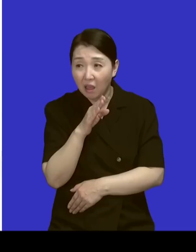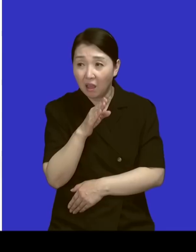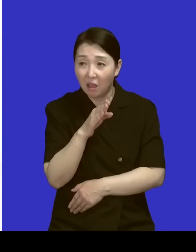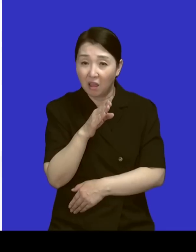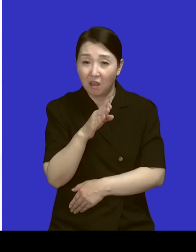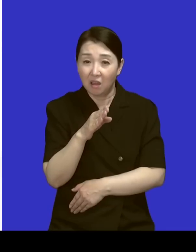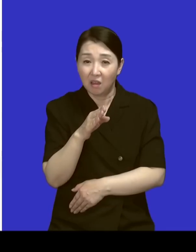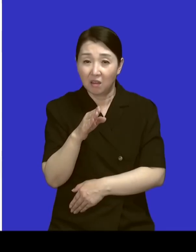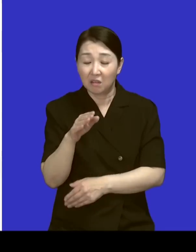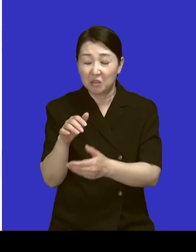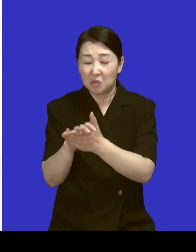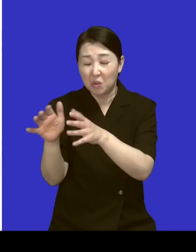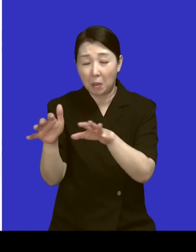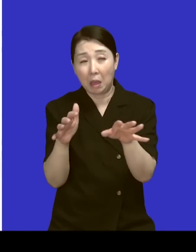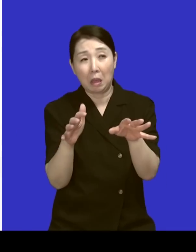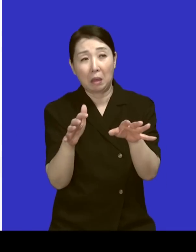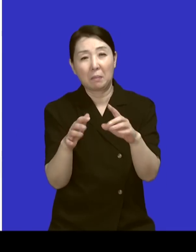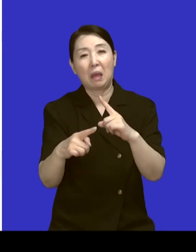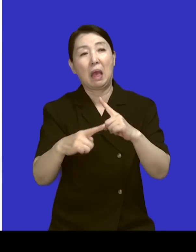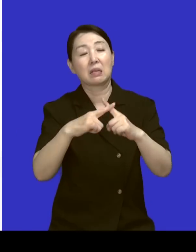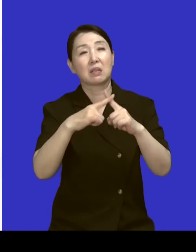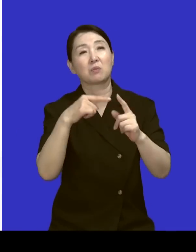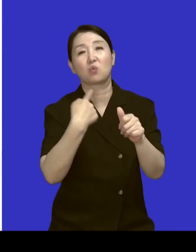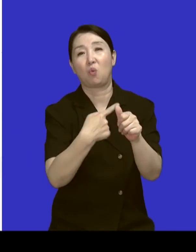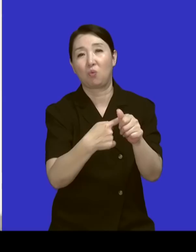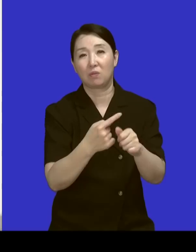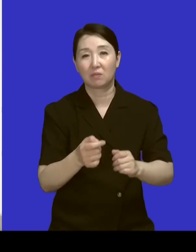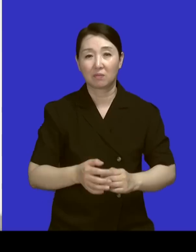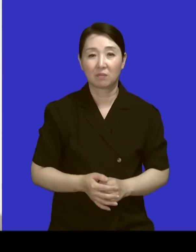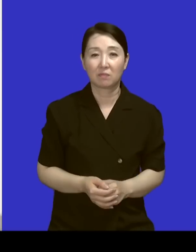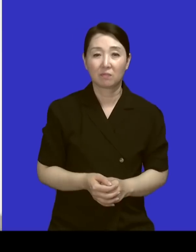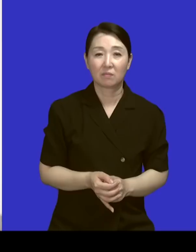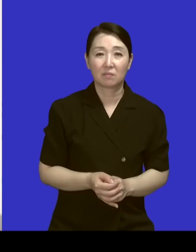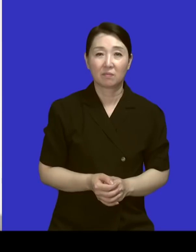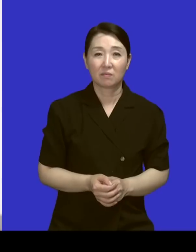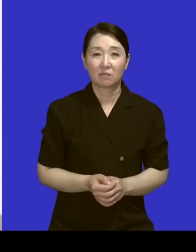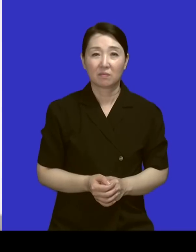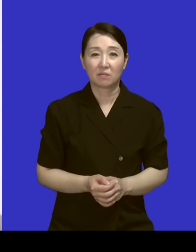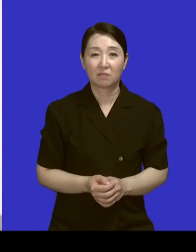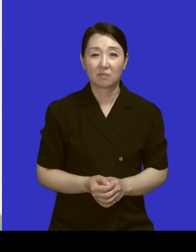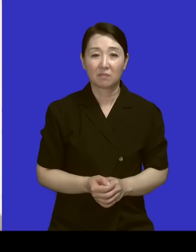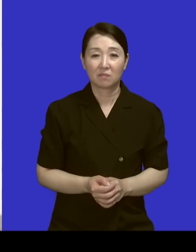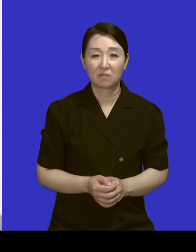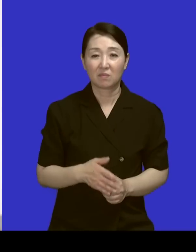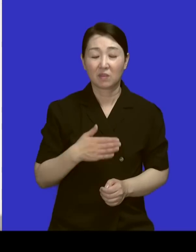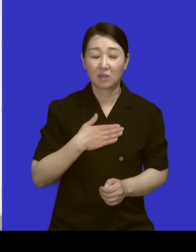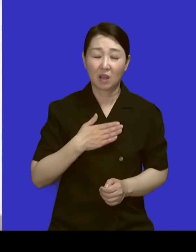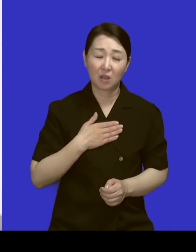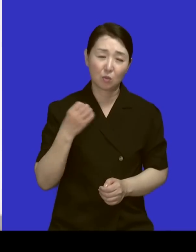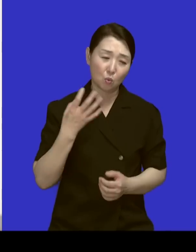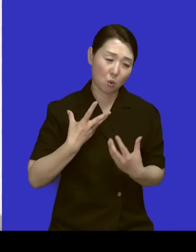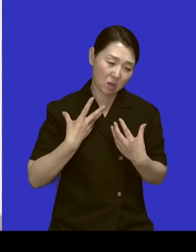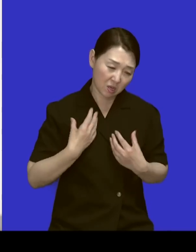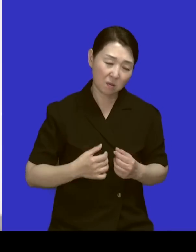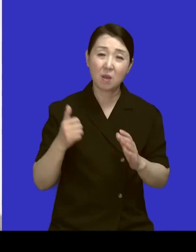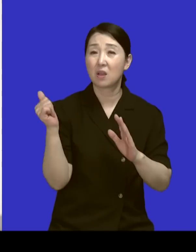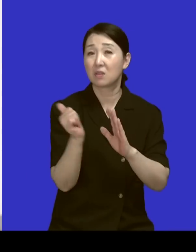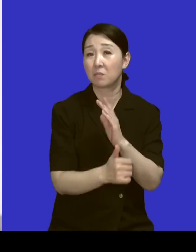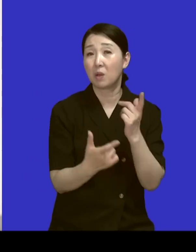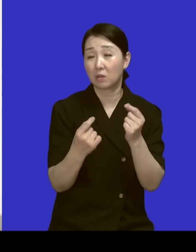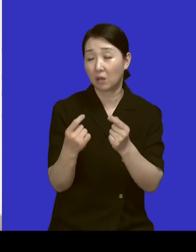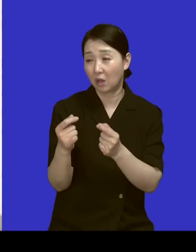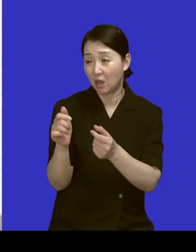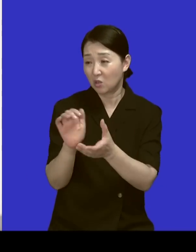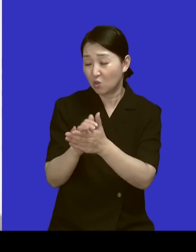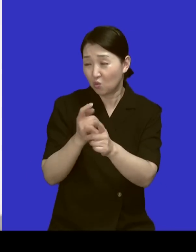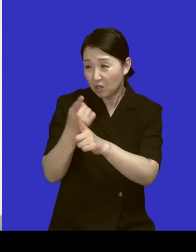그 아이들이 저를 향해서 병 X라고 욕을 하더라고요. 예. 한마디로 저는 패배한 거죠, 또다시. 네, 그 네. 친구를 이기기